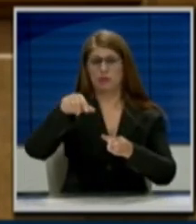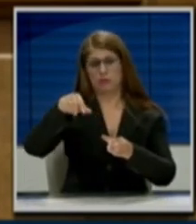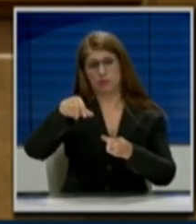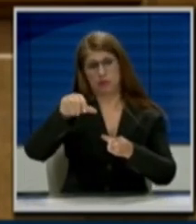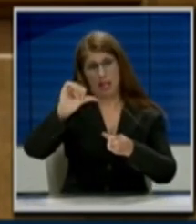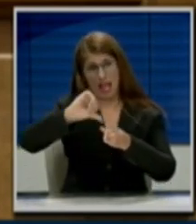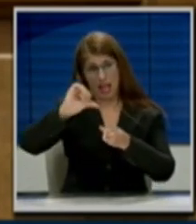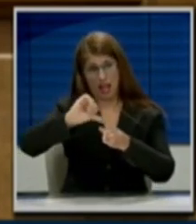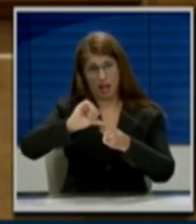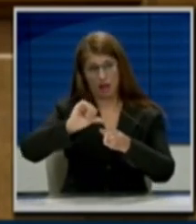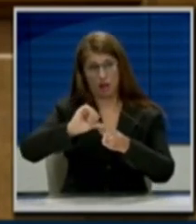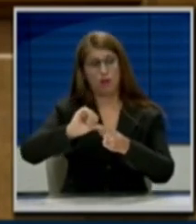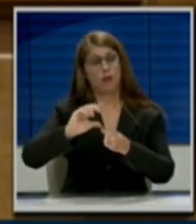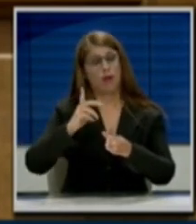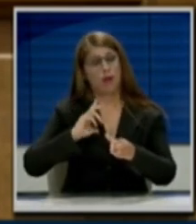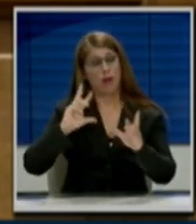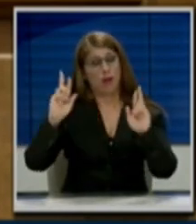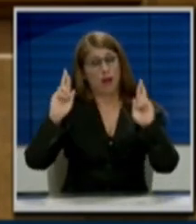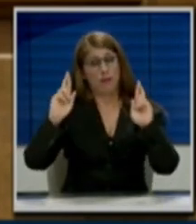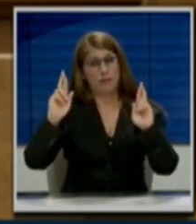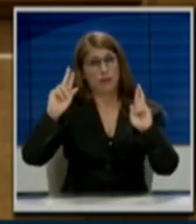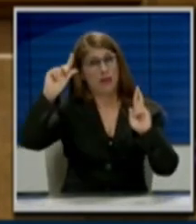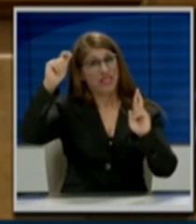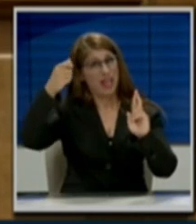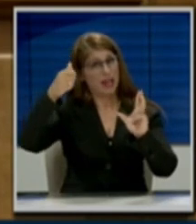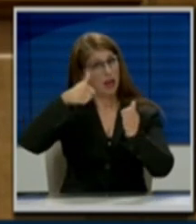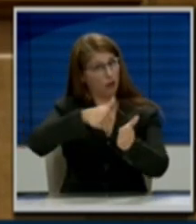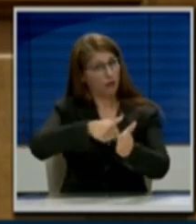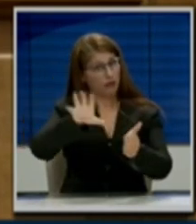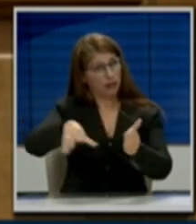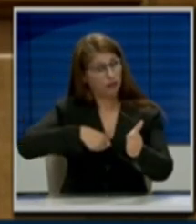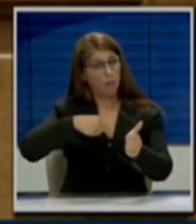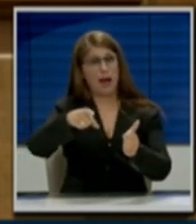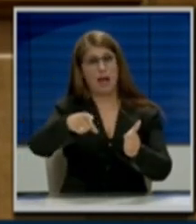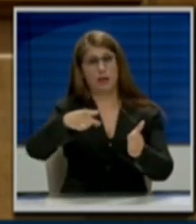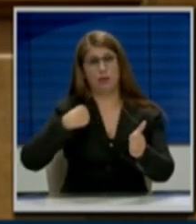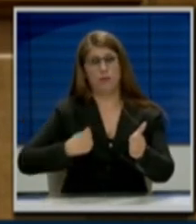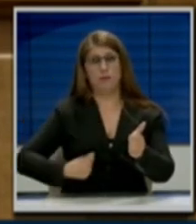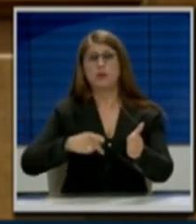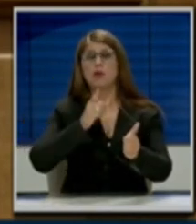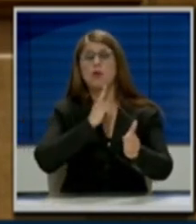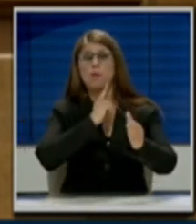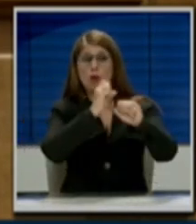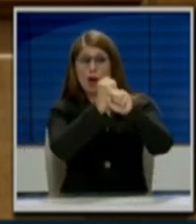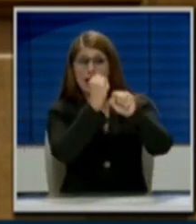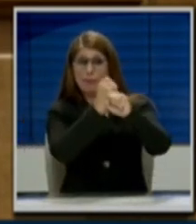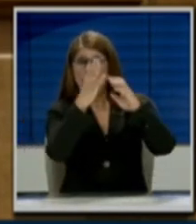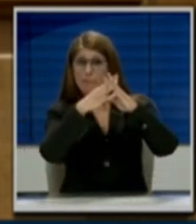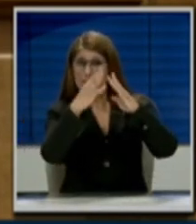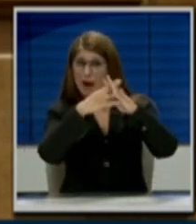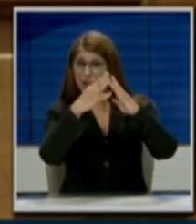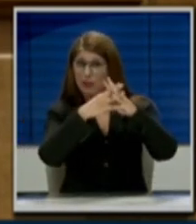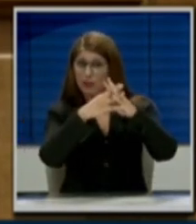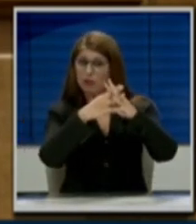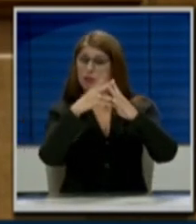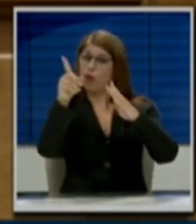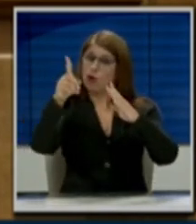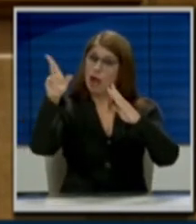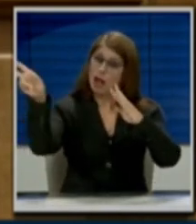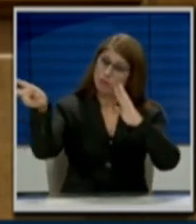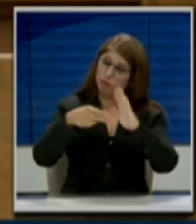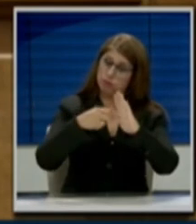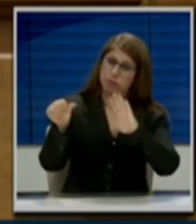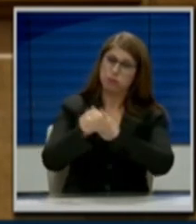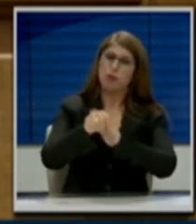να ακολουθήσει η ΔΕΗ, όπως είναι η ανάκτηση των γλυπτών του Παρθενώνα και ελπίζουμε να ακολουθήσουν και